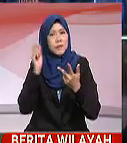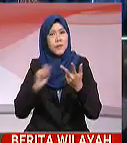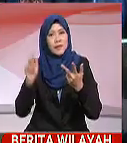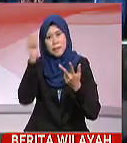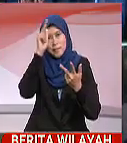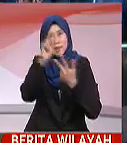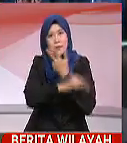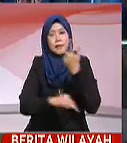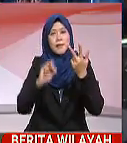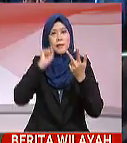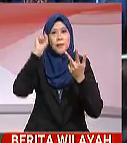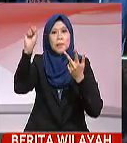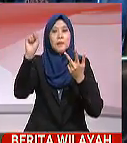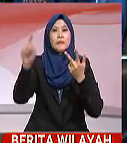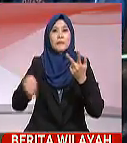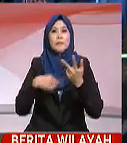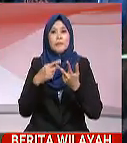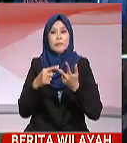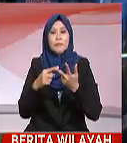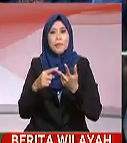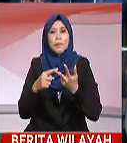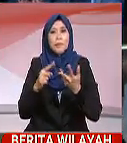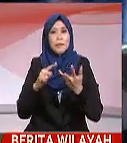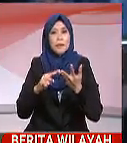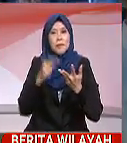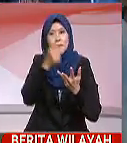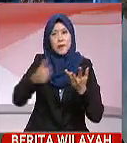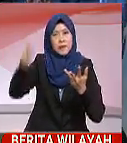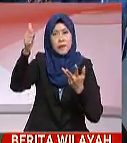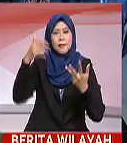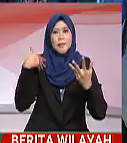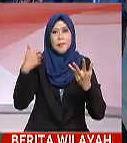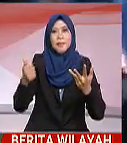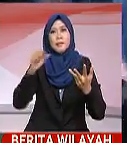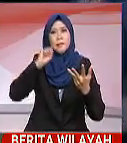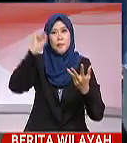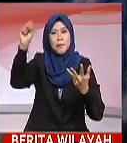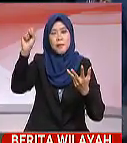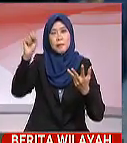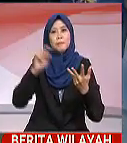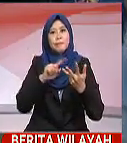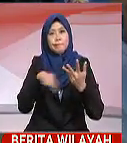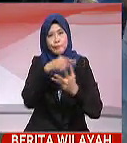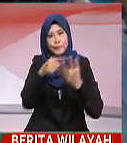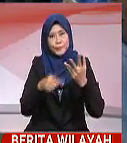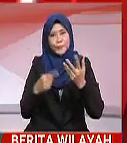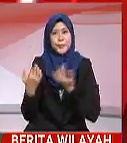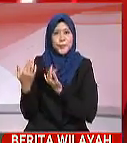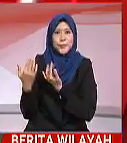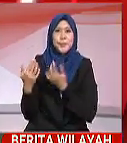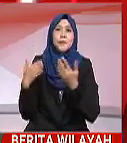Kerajaan Negeri Sabah Datuk Seri Panglima Safar Untong dan Pengarah Kesihatan Negeri Sabah Datuk Dr. Christina Rundi.